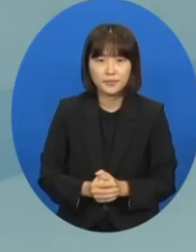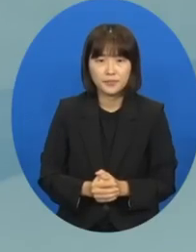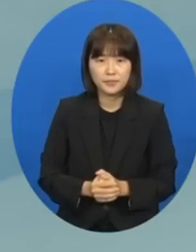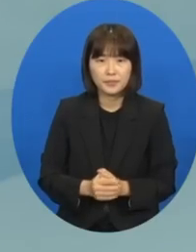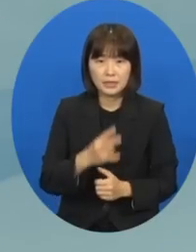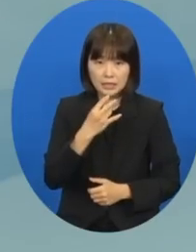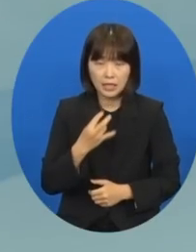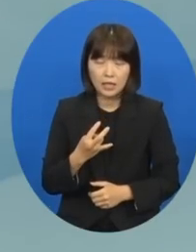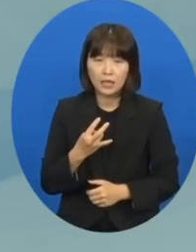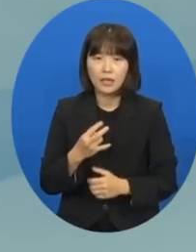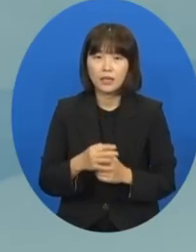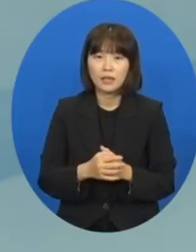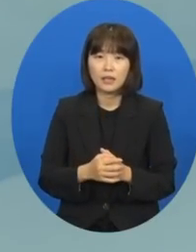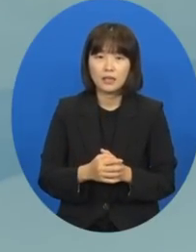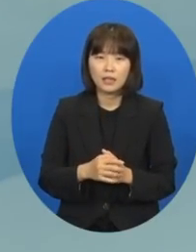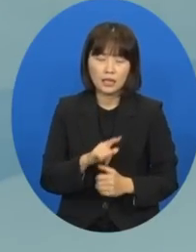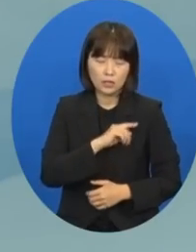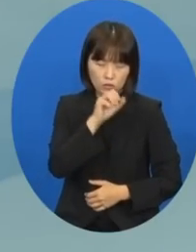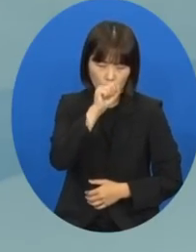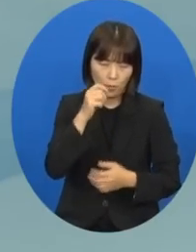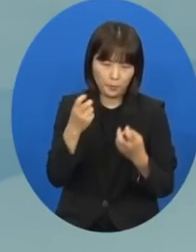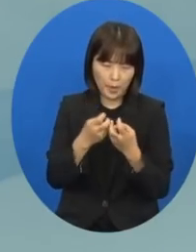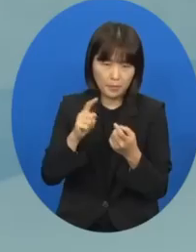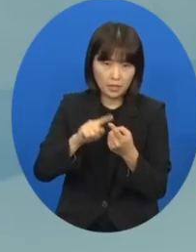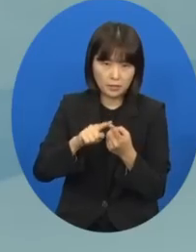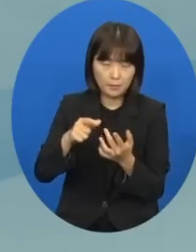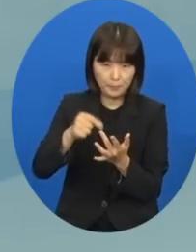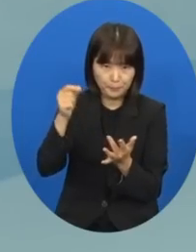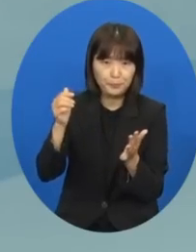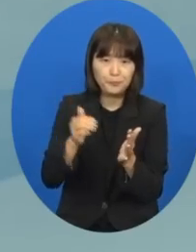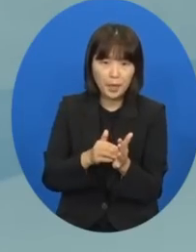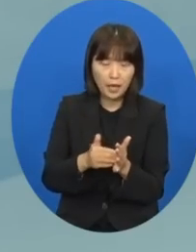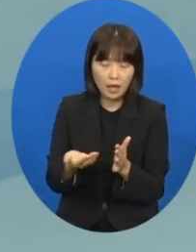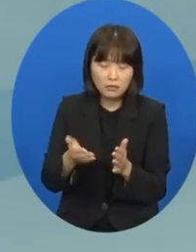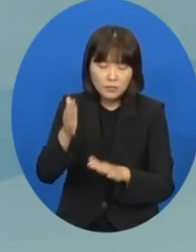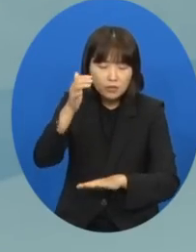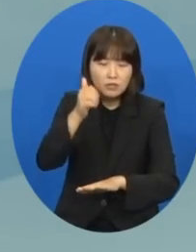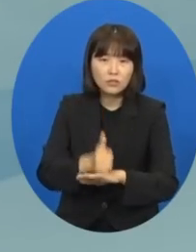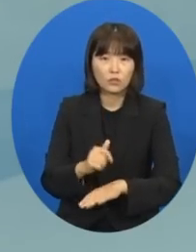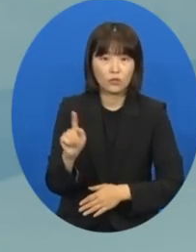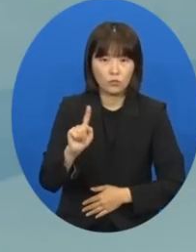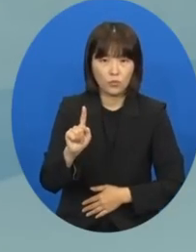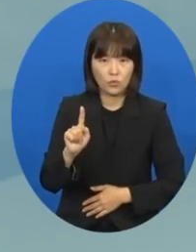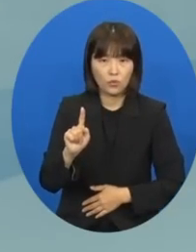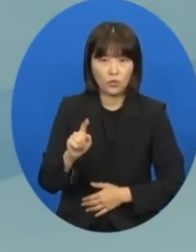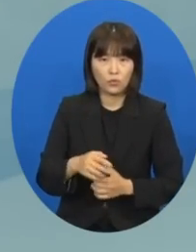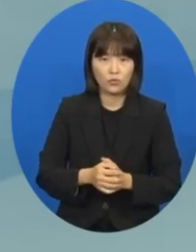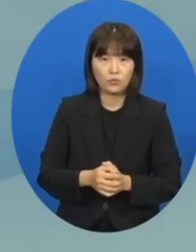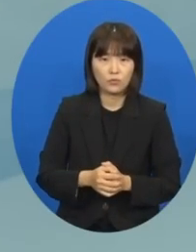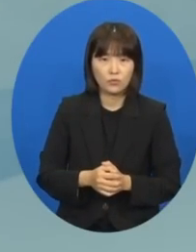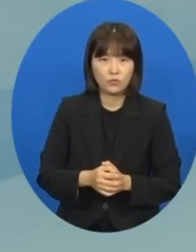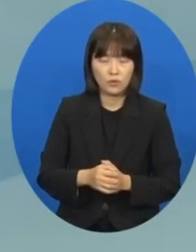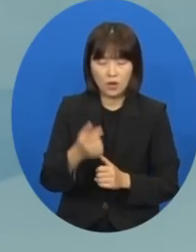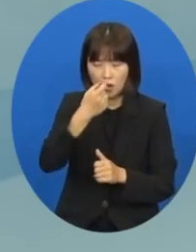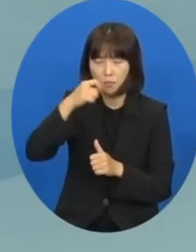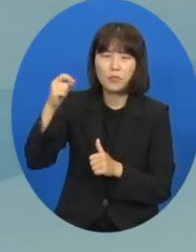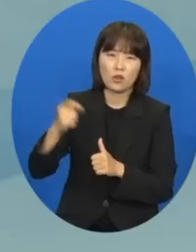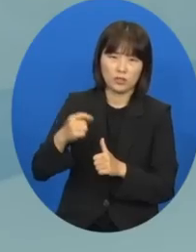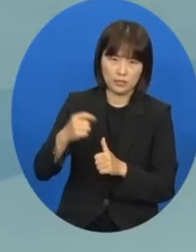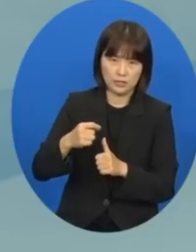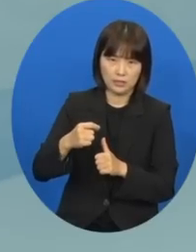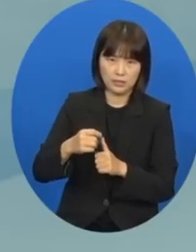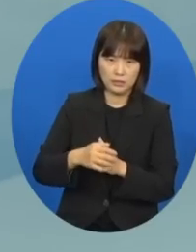보기에 가장 좋은 방법을 택한 것입니다. 그런데 그 결과는 뭐냐? 벌써 나타나는 것이 멸시입니다.